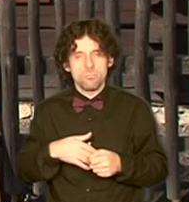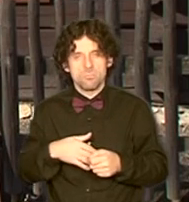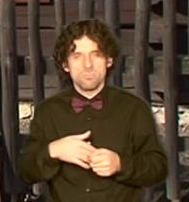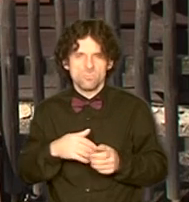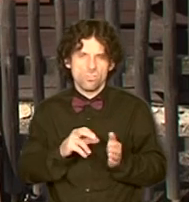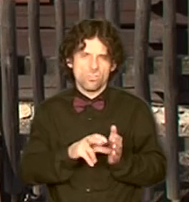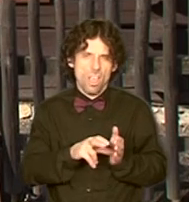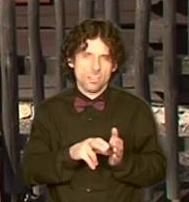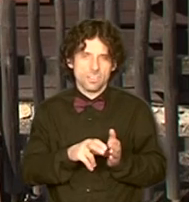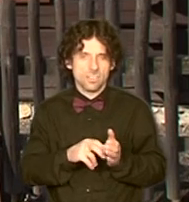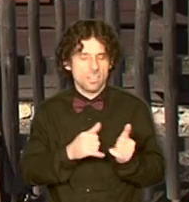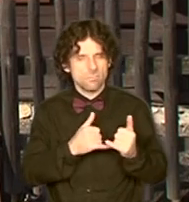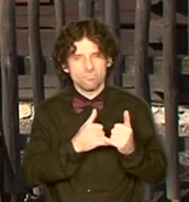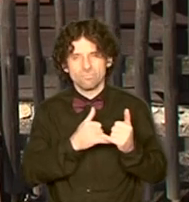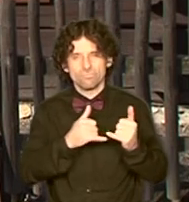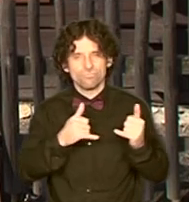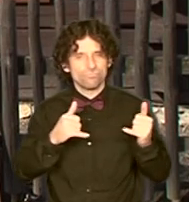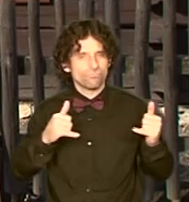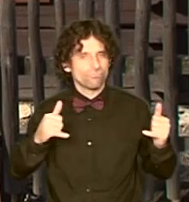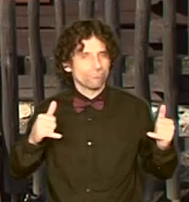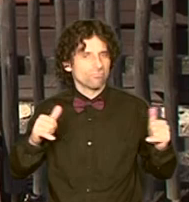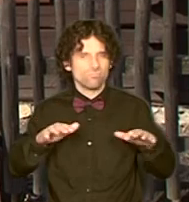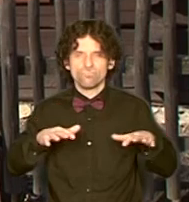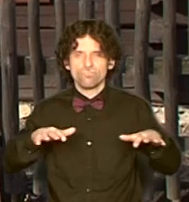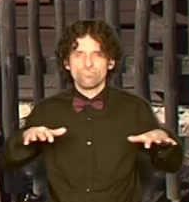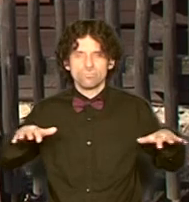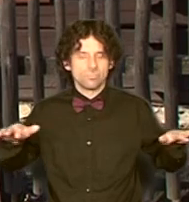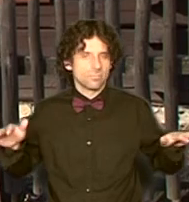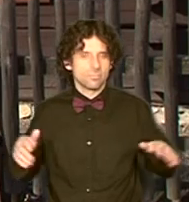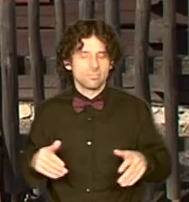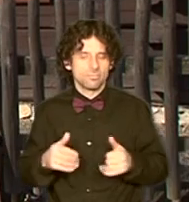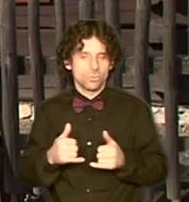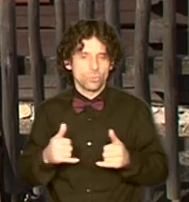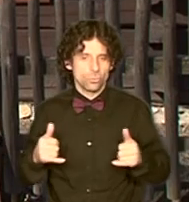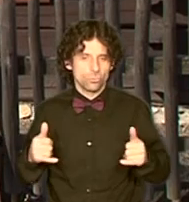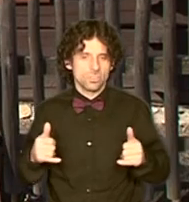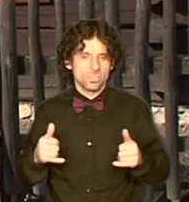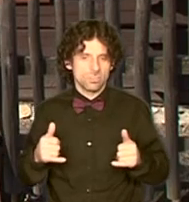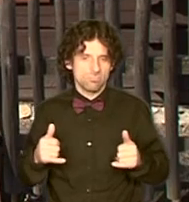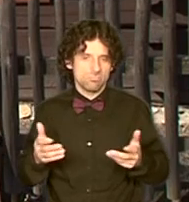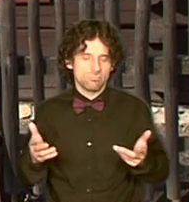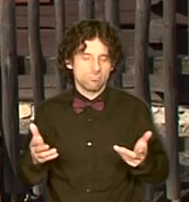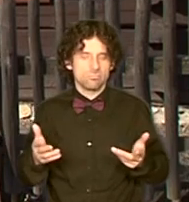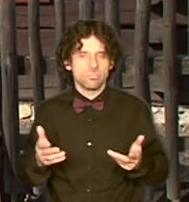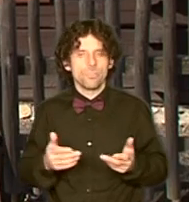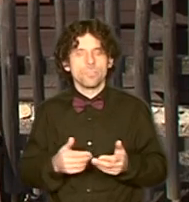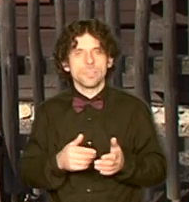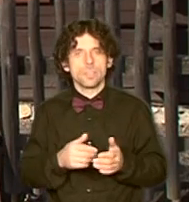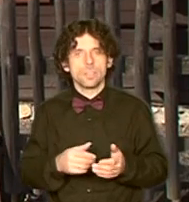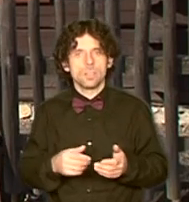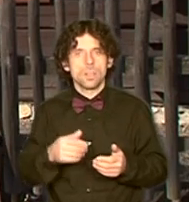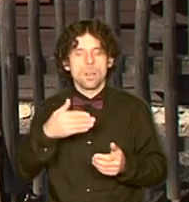rodzaju mazurków i to tutaj u nas na Śląsku, jeżeli chodzi o Śląsk Cieszyński, to tradycyjne potrawy murzyny, fazol z kiszką,